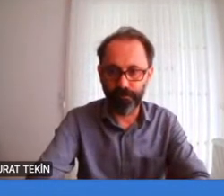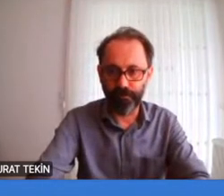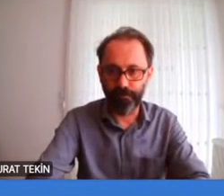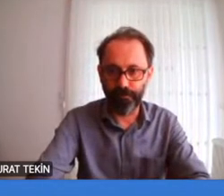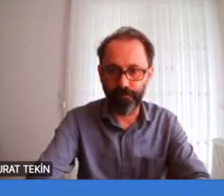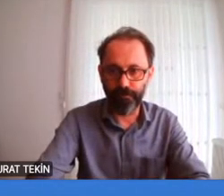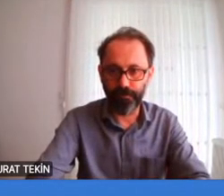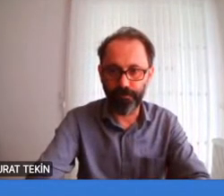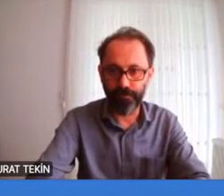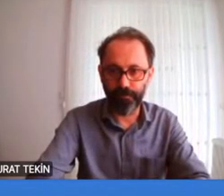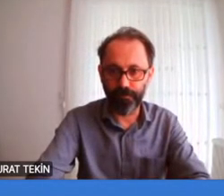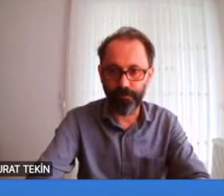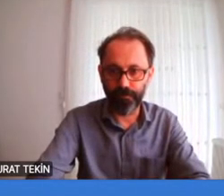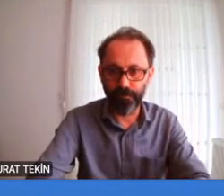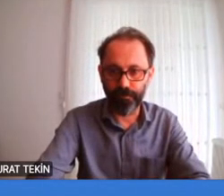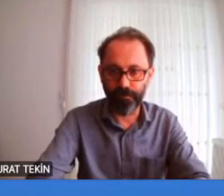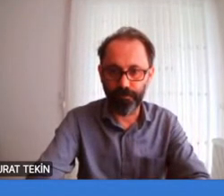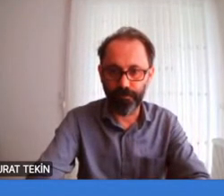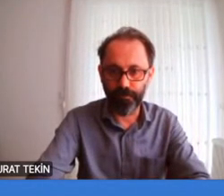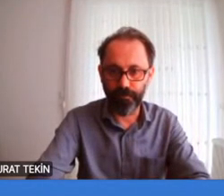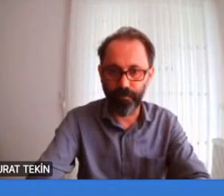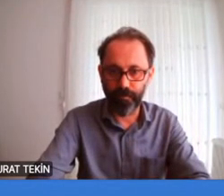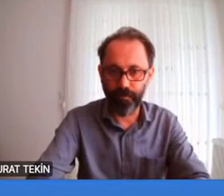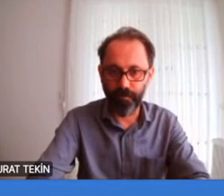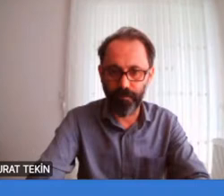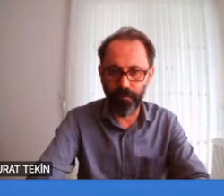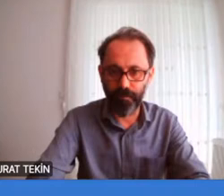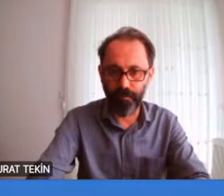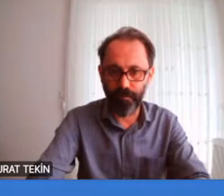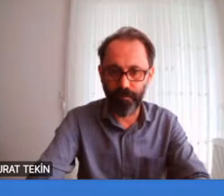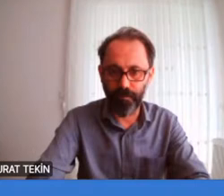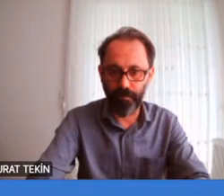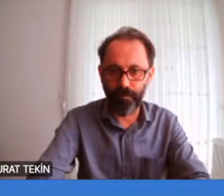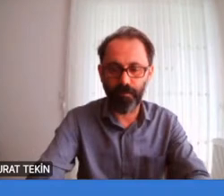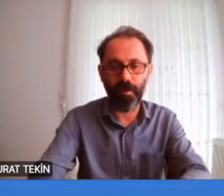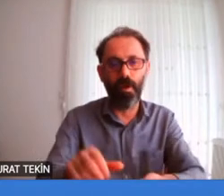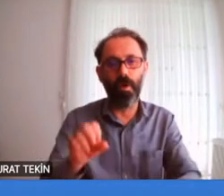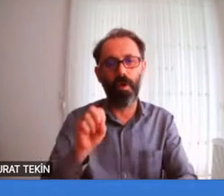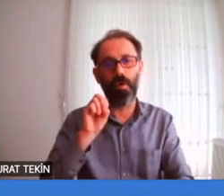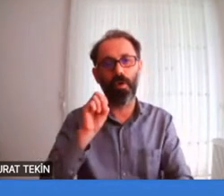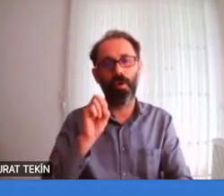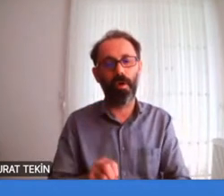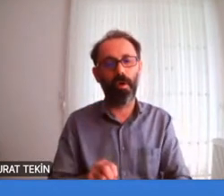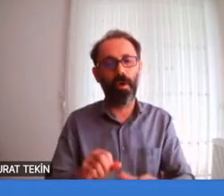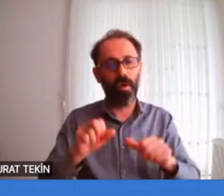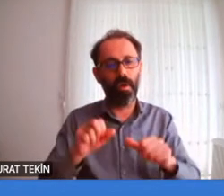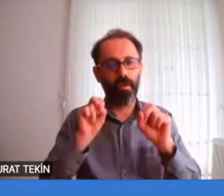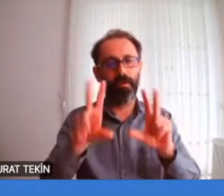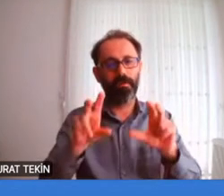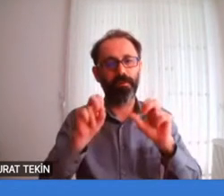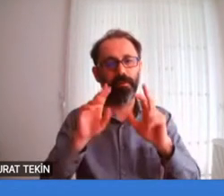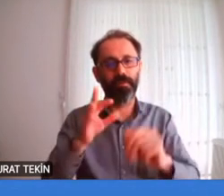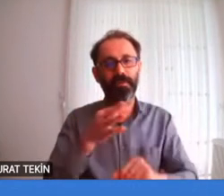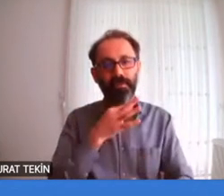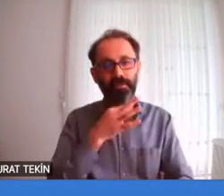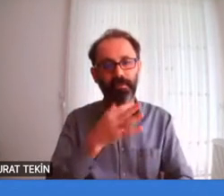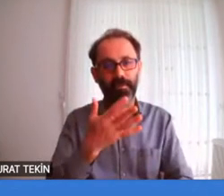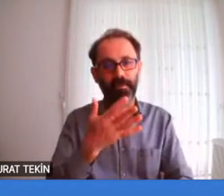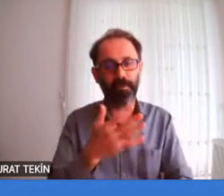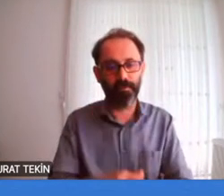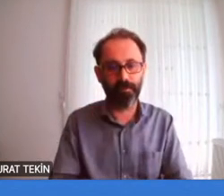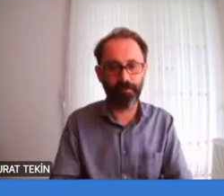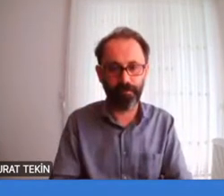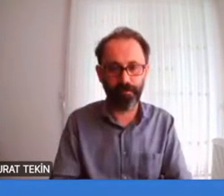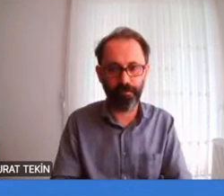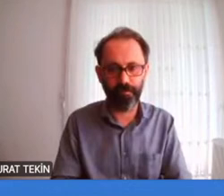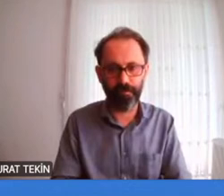Burcu'ydu sanırım. Şöyle hocalarımıza teşekkür ediyoruz. Yorumladıkları gibi gerçekten ama benim eklemek istediğim şey şu.